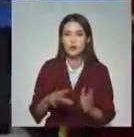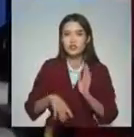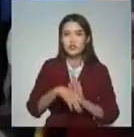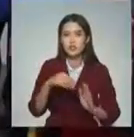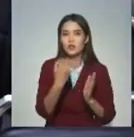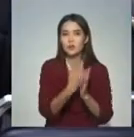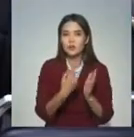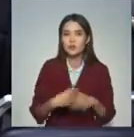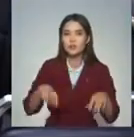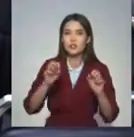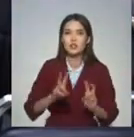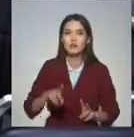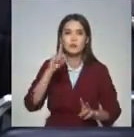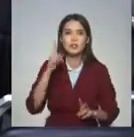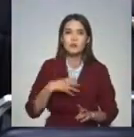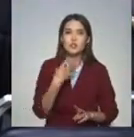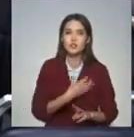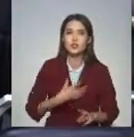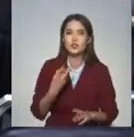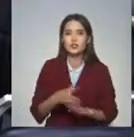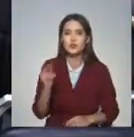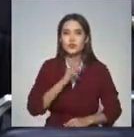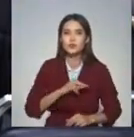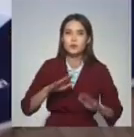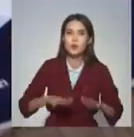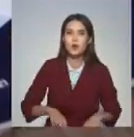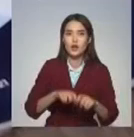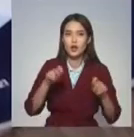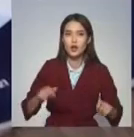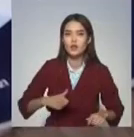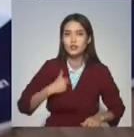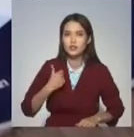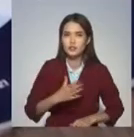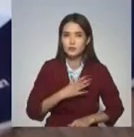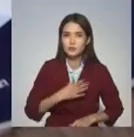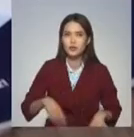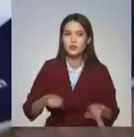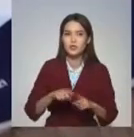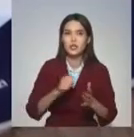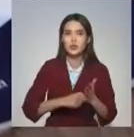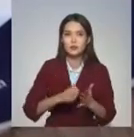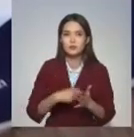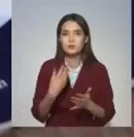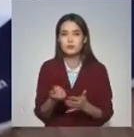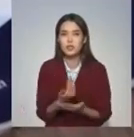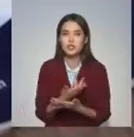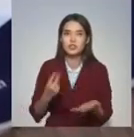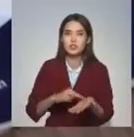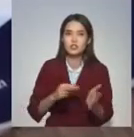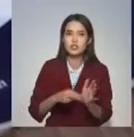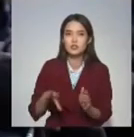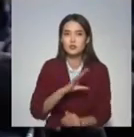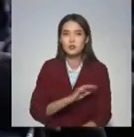бағдарламасында арнай жастар үшін 2,3 миллион жұмыс орнын ашу жөнінде нақты айтқан болатын. Осы мақсатта жастарға кеңес жобасы бар